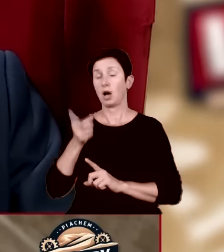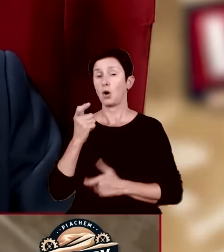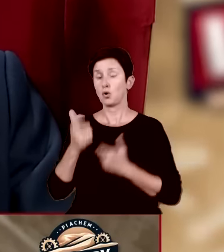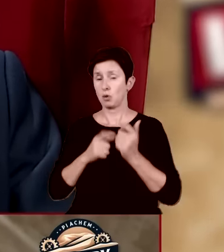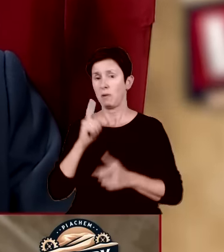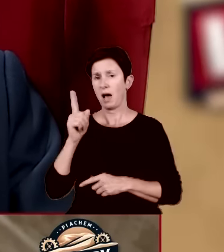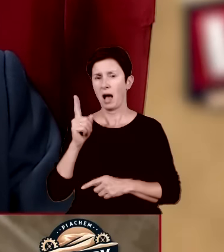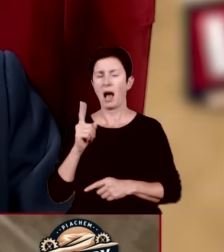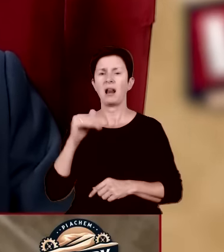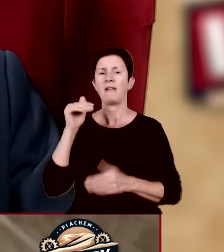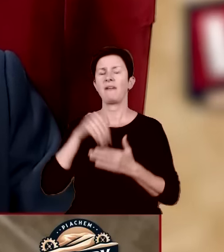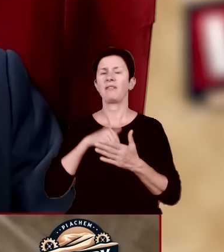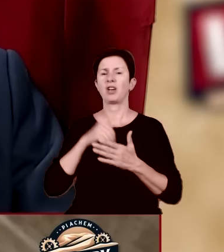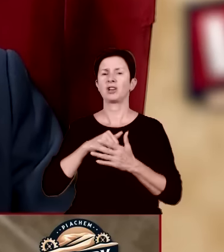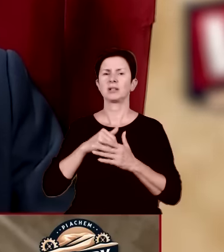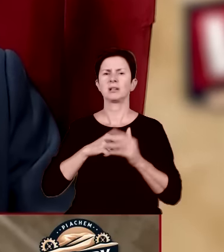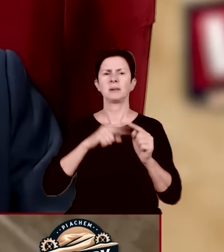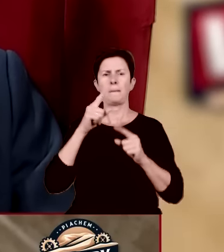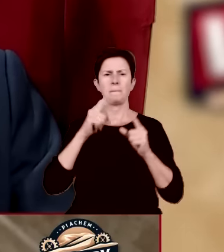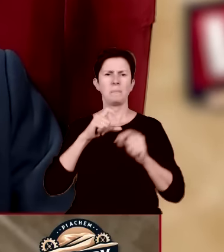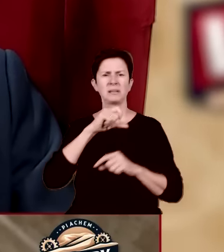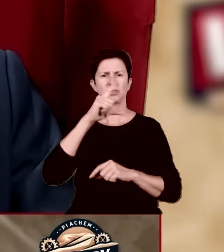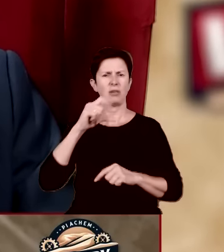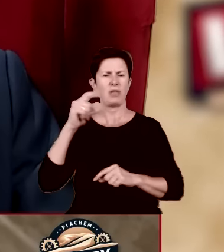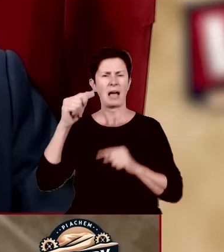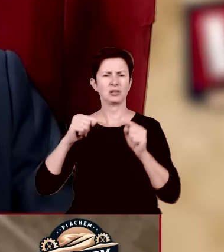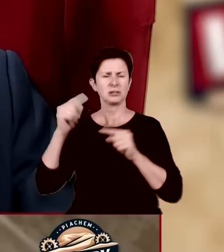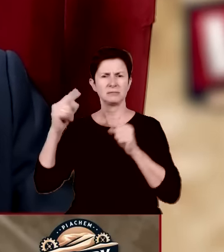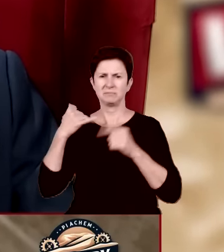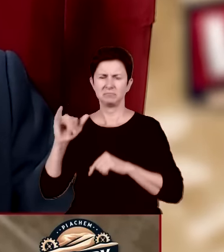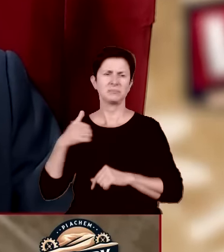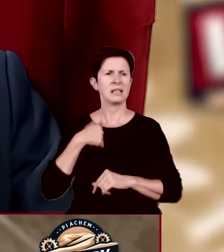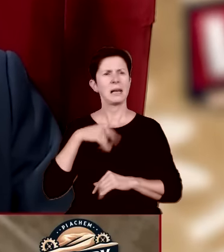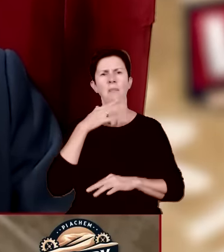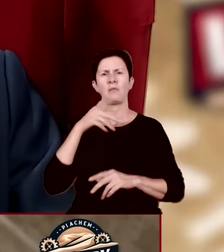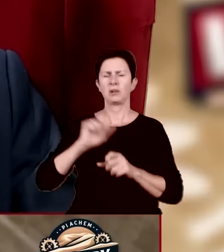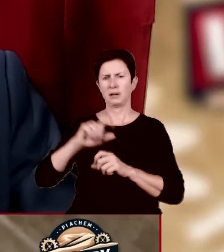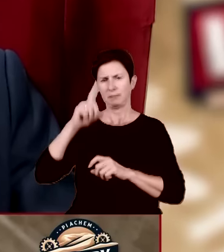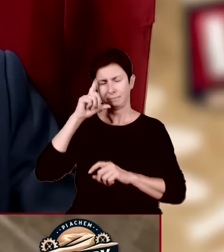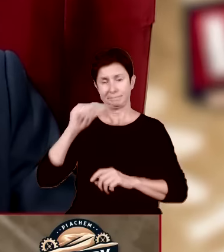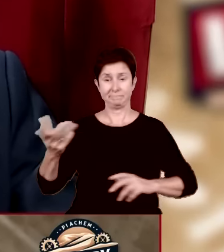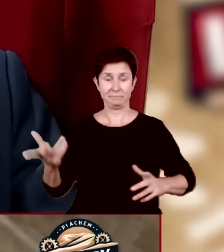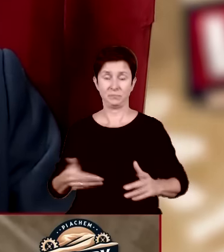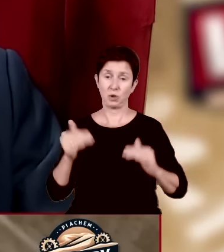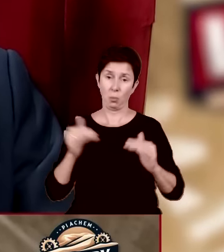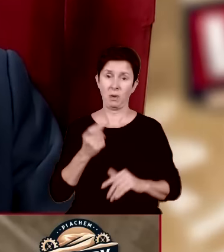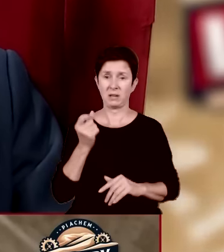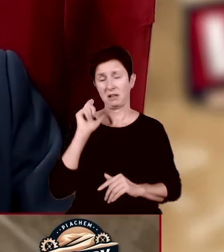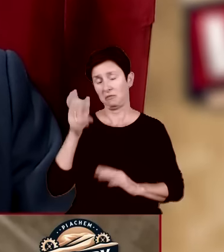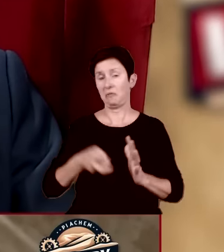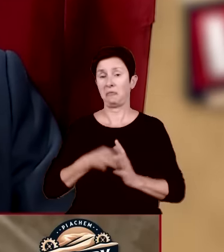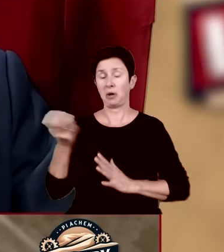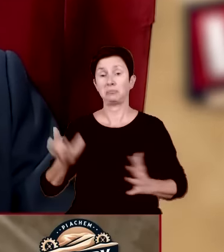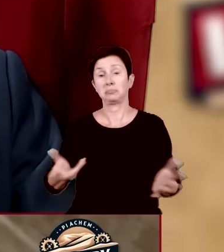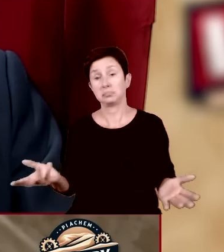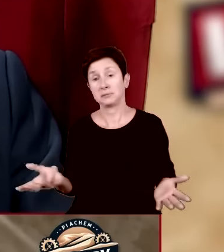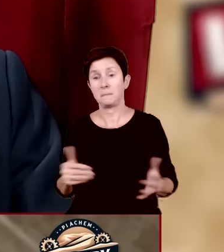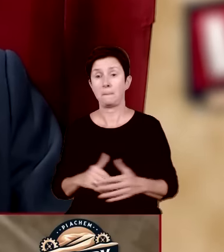badań wewnętrznych wychodzi mi coś innego, to ja powiem, że wy jesteście kretynami. Po prostu. I może za chwilę was wywalę. No więc